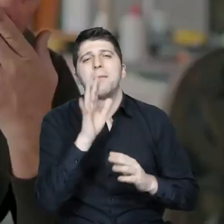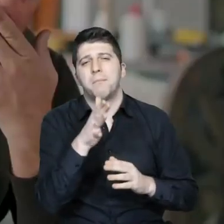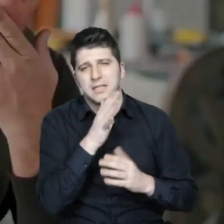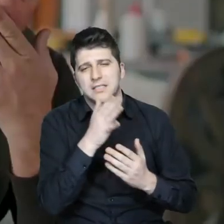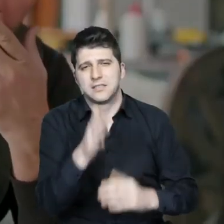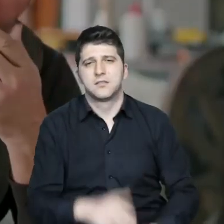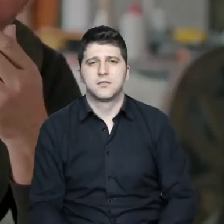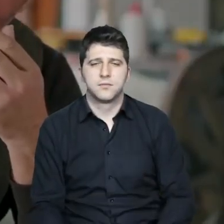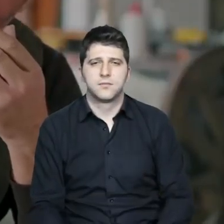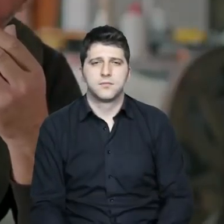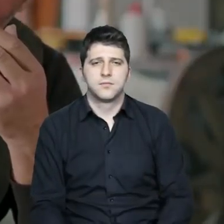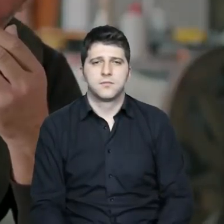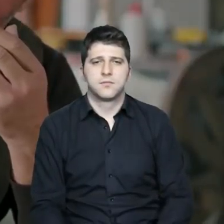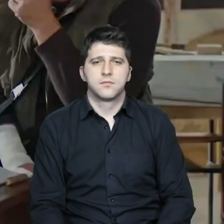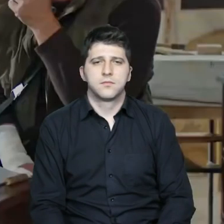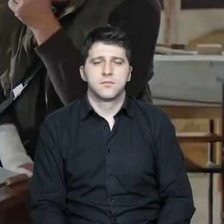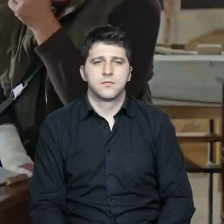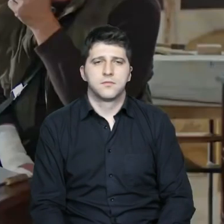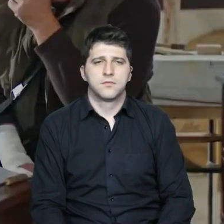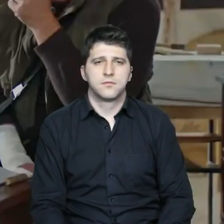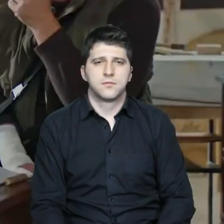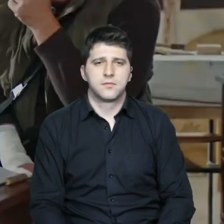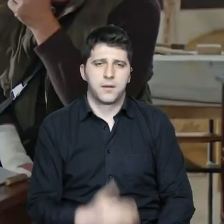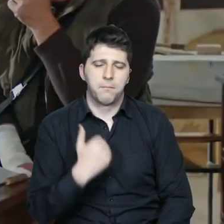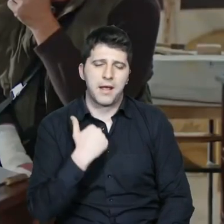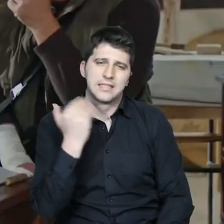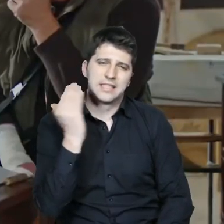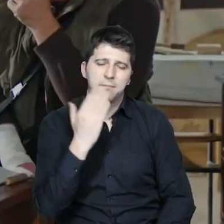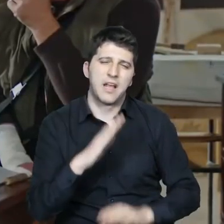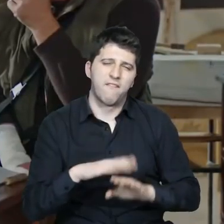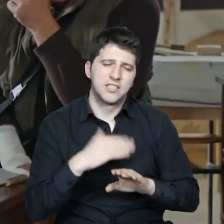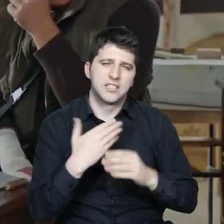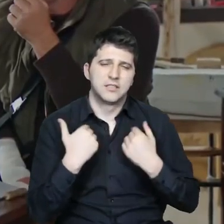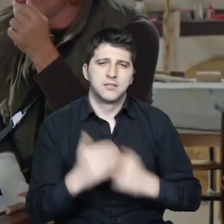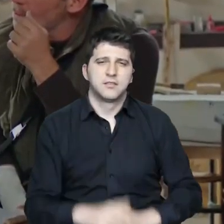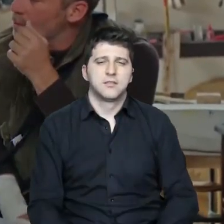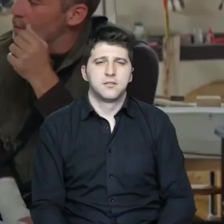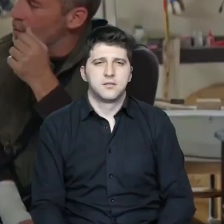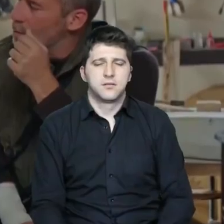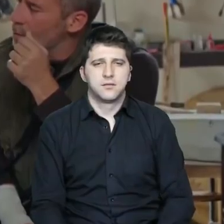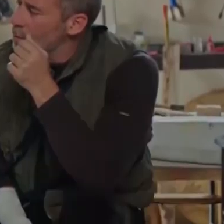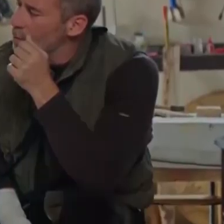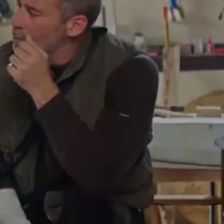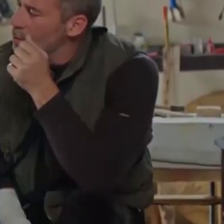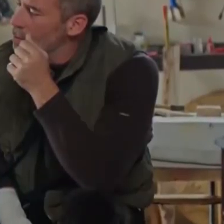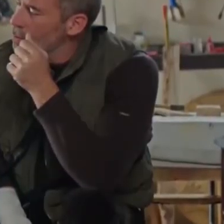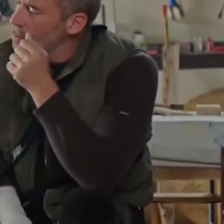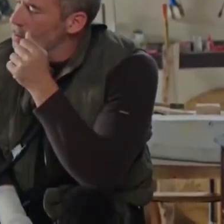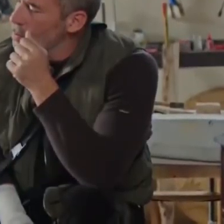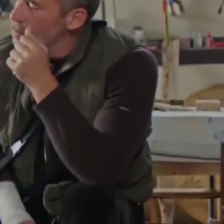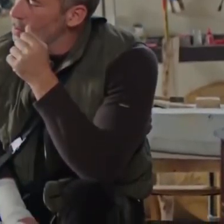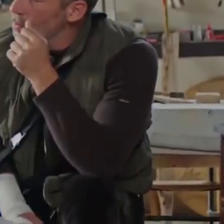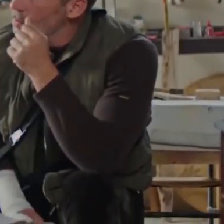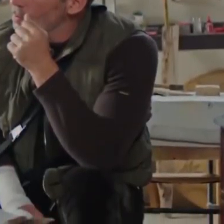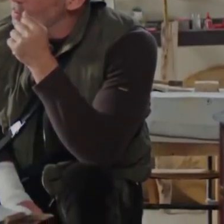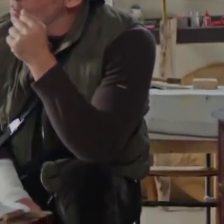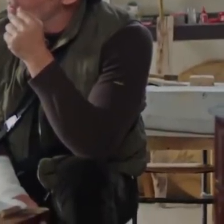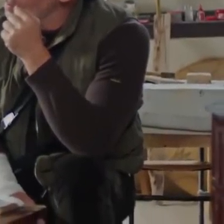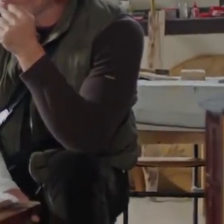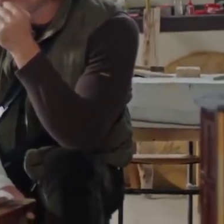bilirsin. Sehpadaki çantasını aldı. Ben gideyim yavaş yavaş. İbrahim'e baka baka yavaşça uzaklaştı. Birden